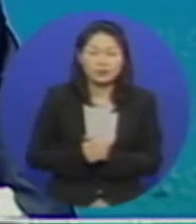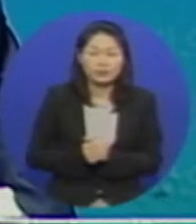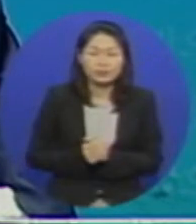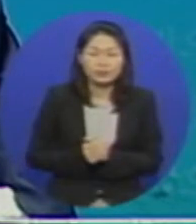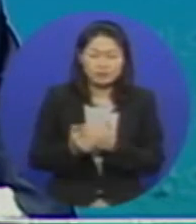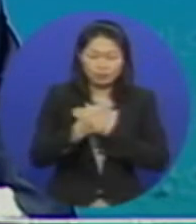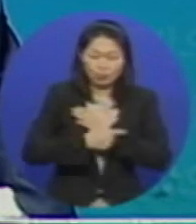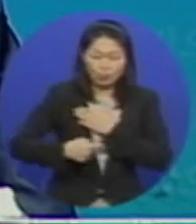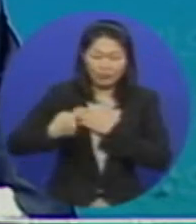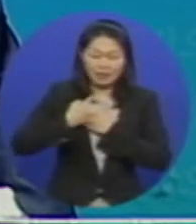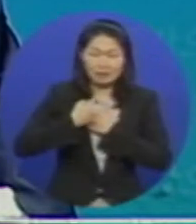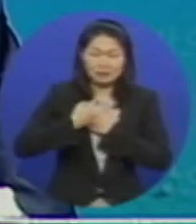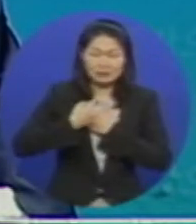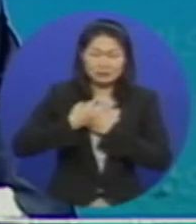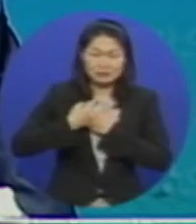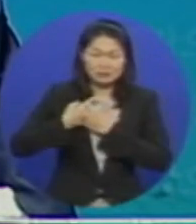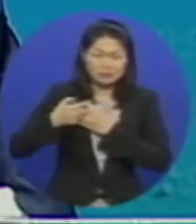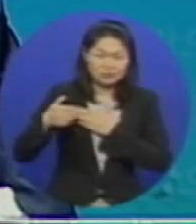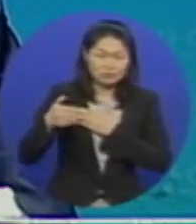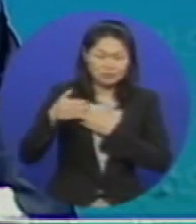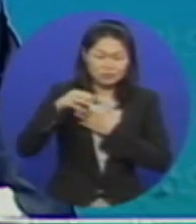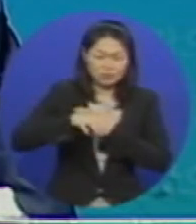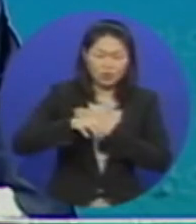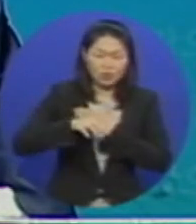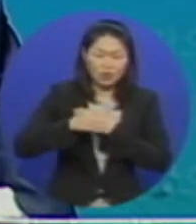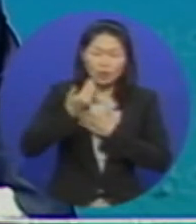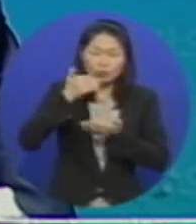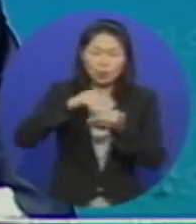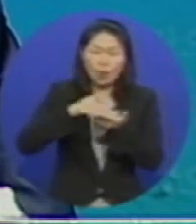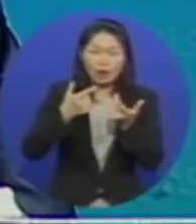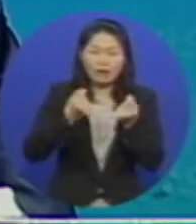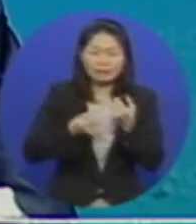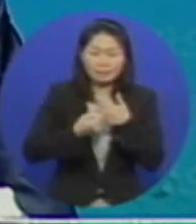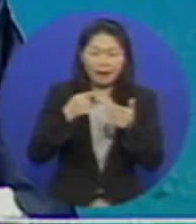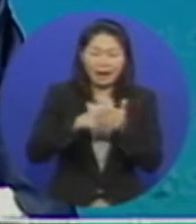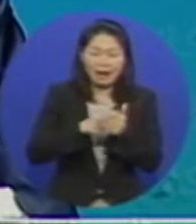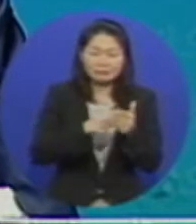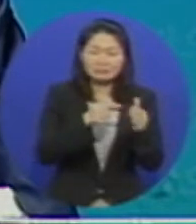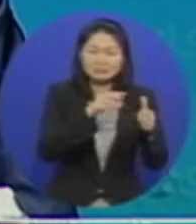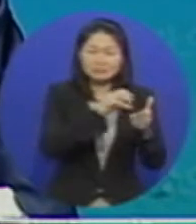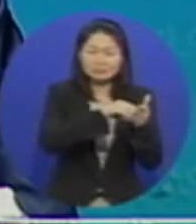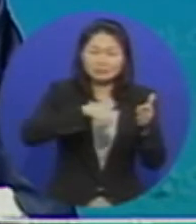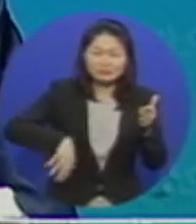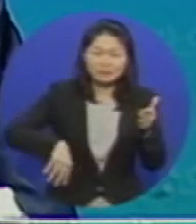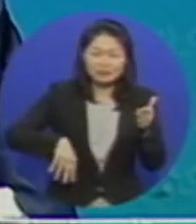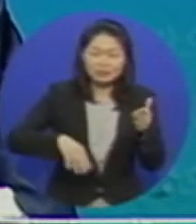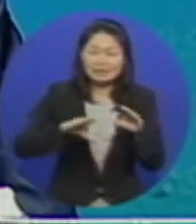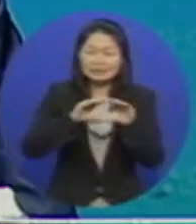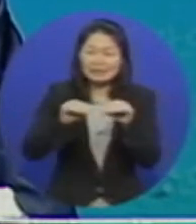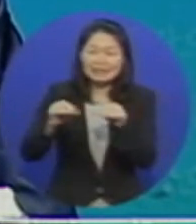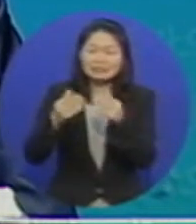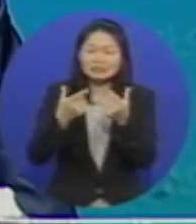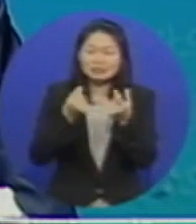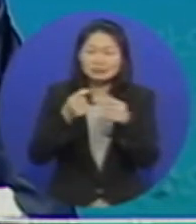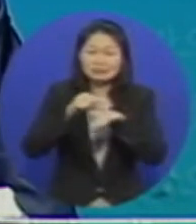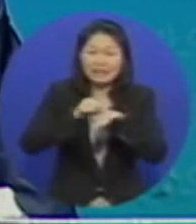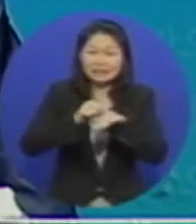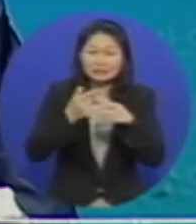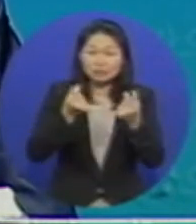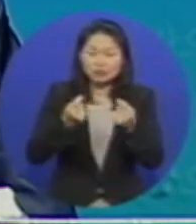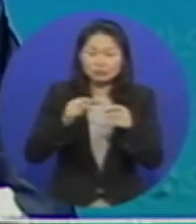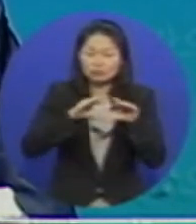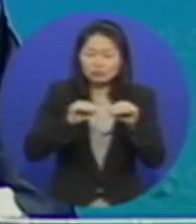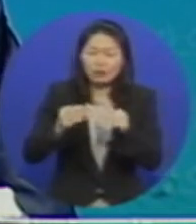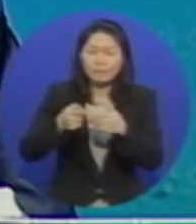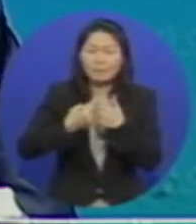그 몸에서 돌 같은 것 마음을 제거하고 살처럼 부드러운 마음을 주어 내 율례를